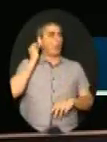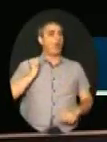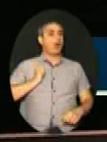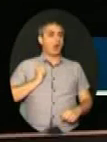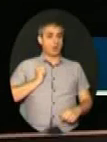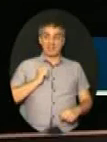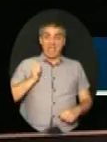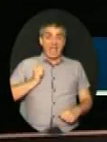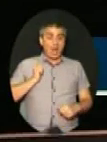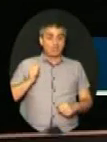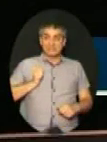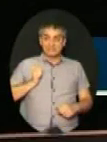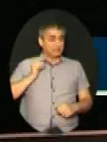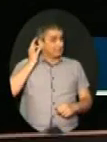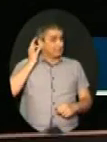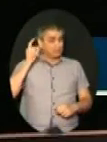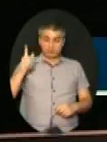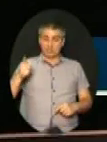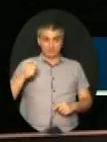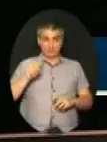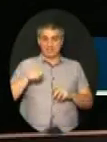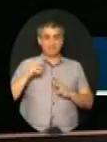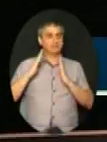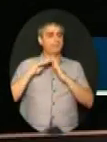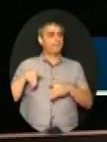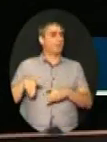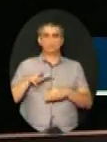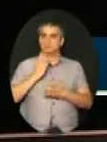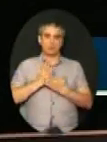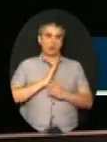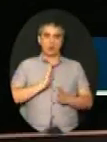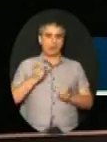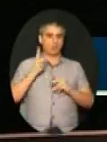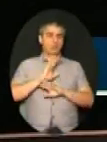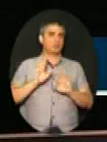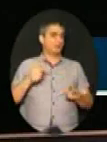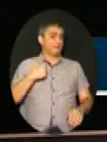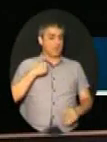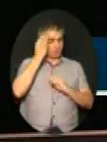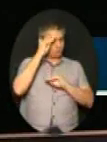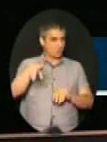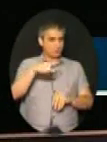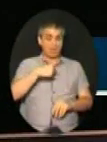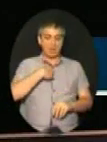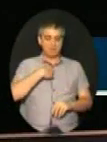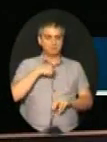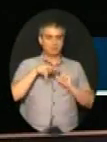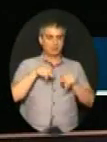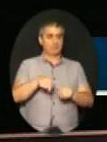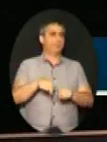צה"ל. חיילות צה"ל, שהכנסת ישראל הייתה בית עבורן, לא עוד. ואני מודיעה שאני הולכת